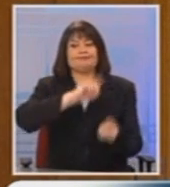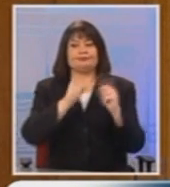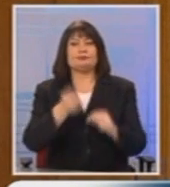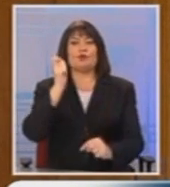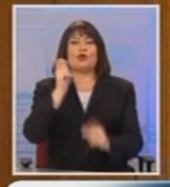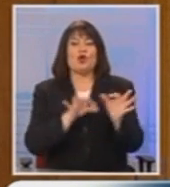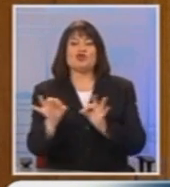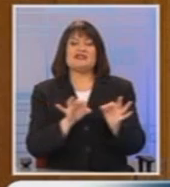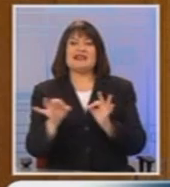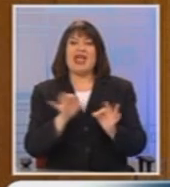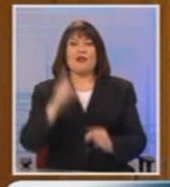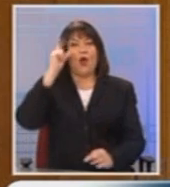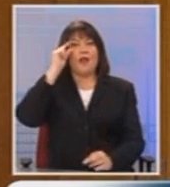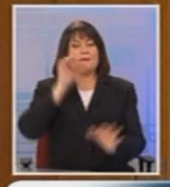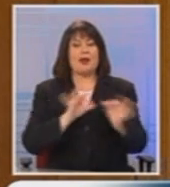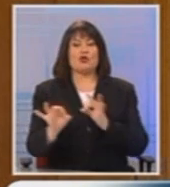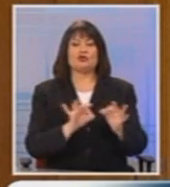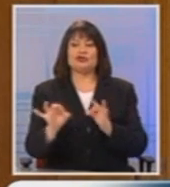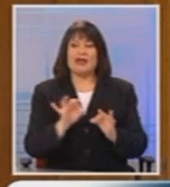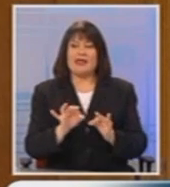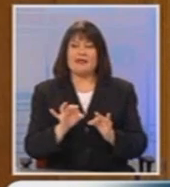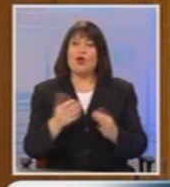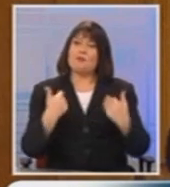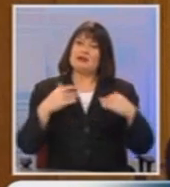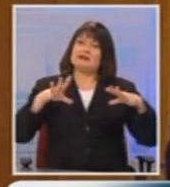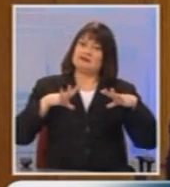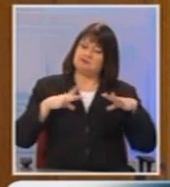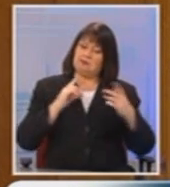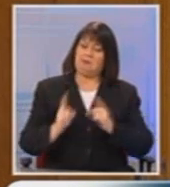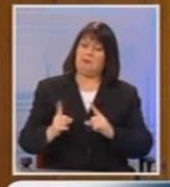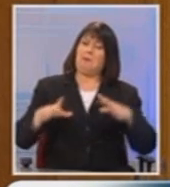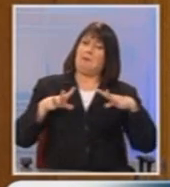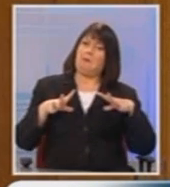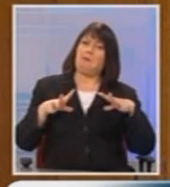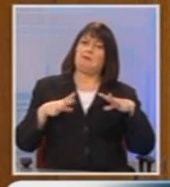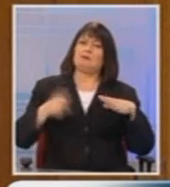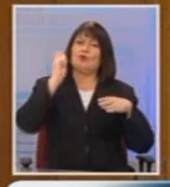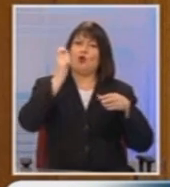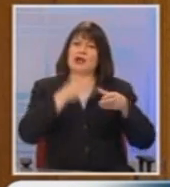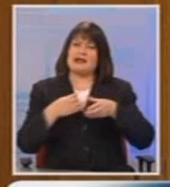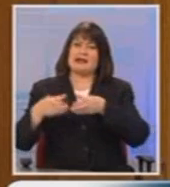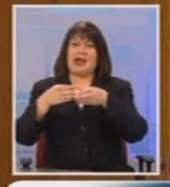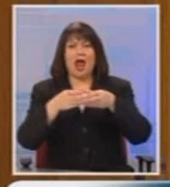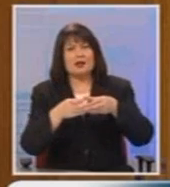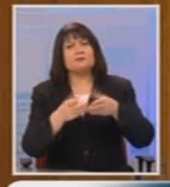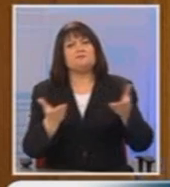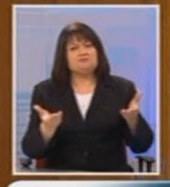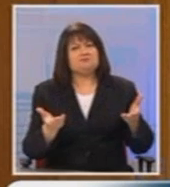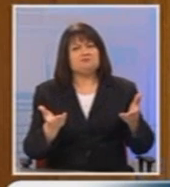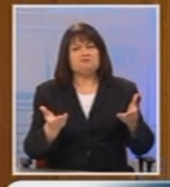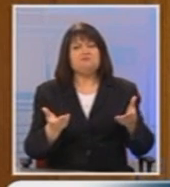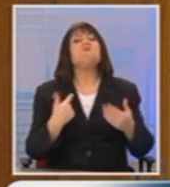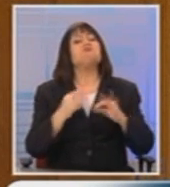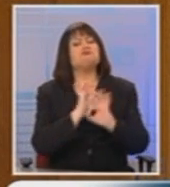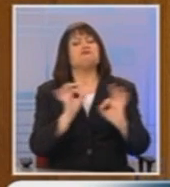πολιτικό σου σχήμα, το ακαδημαϊκό σου σχήμα, και εμείς μπορεί να βολευόμαστε μεταξύ μας στους κομματικούς ή φραξιονιστικούς μας